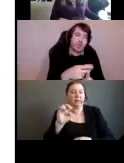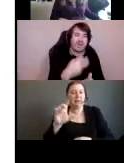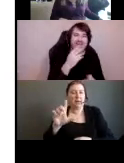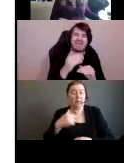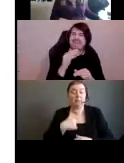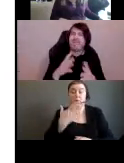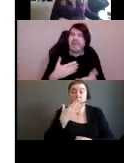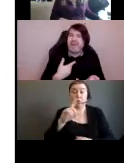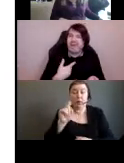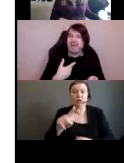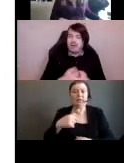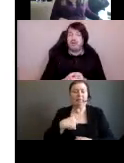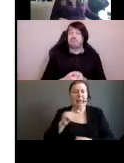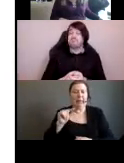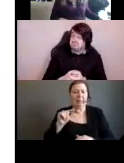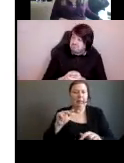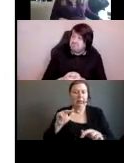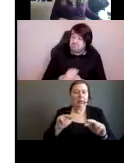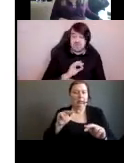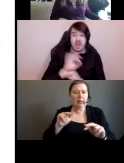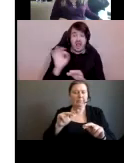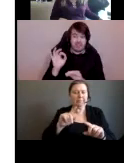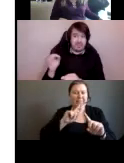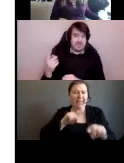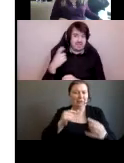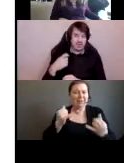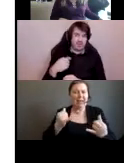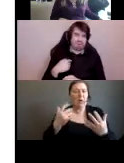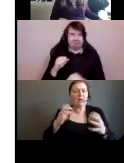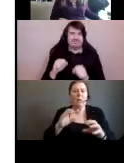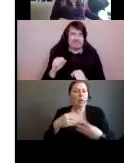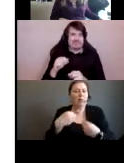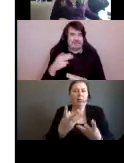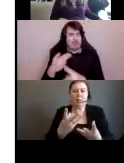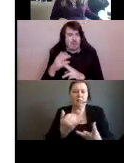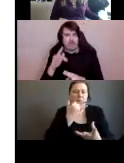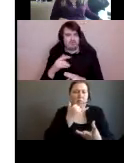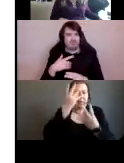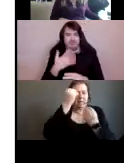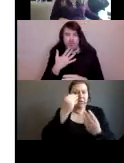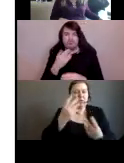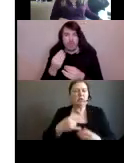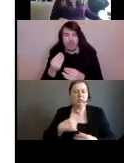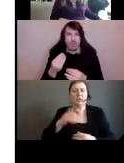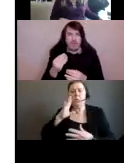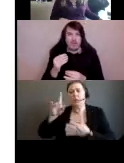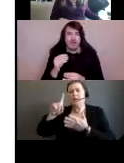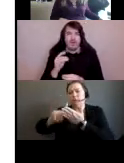Excellente question. J'hésite d'y répondre, car je ne veux pas donner de fausses impressions.